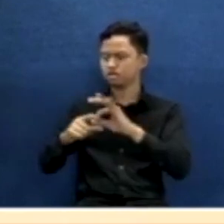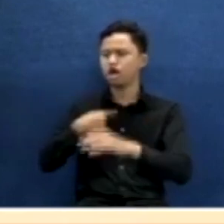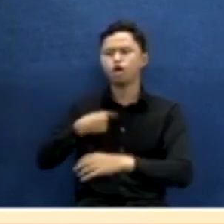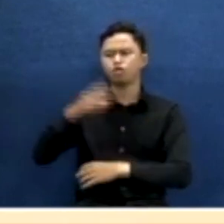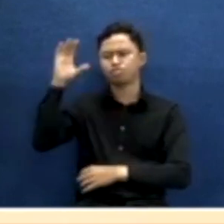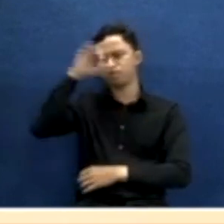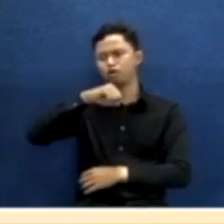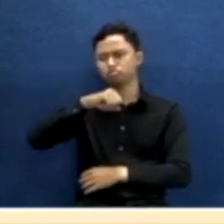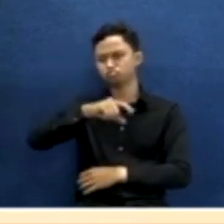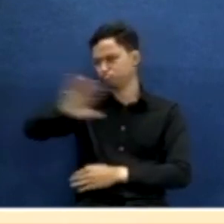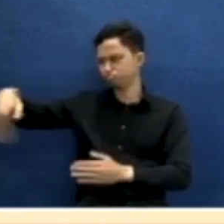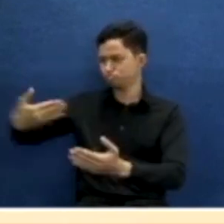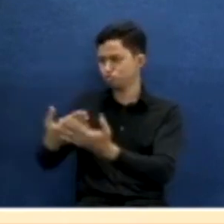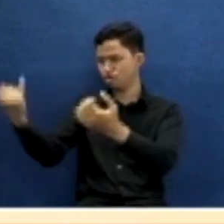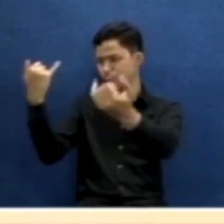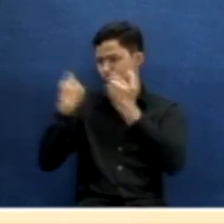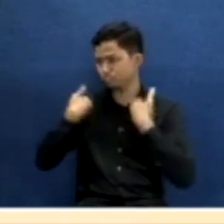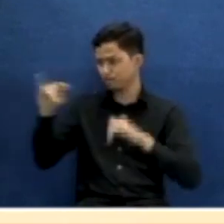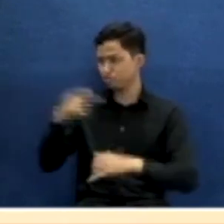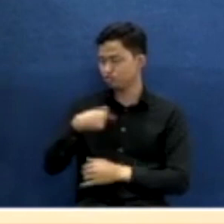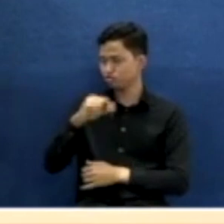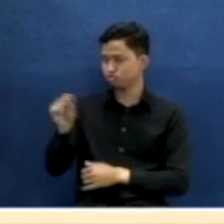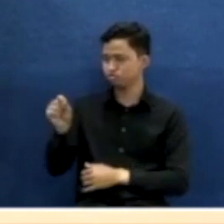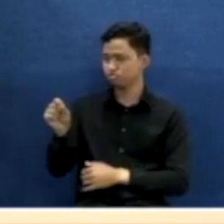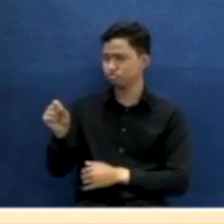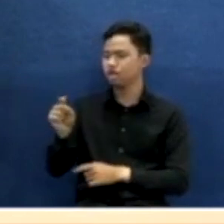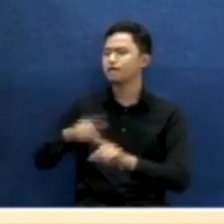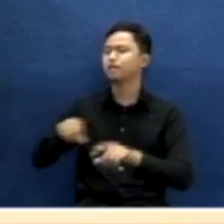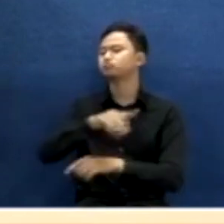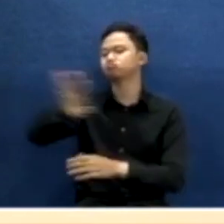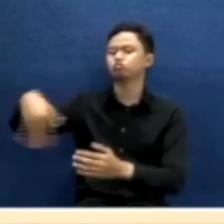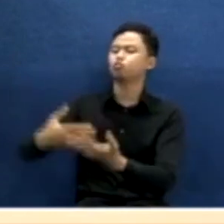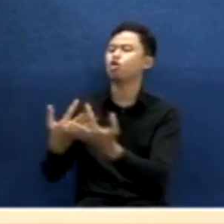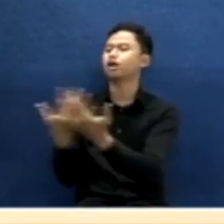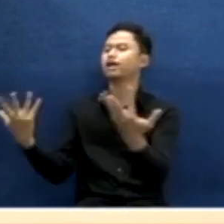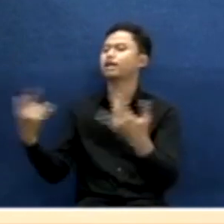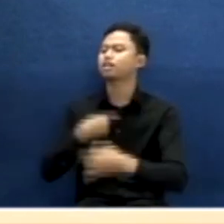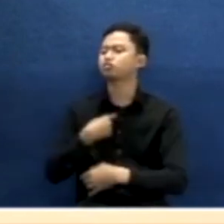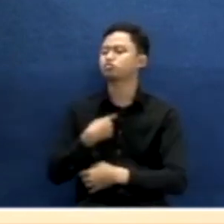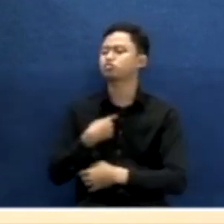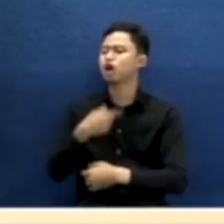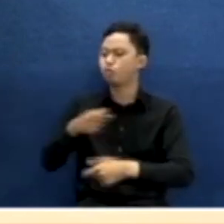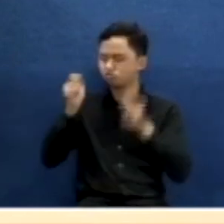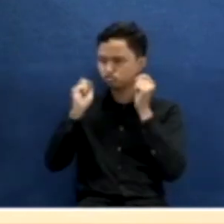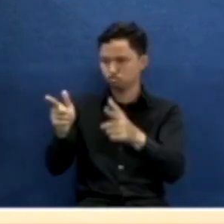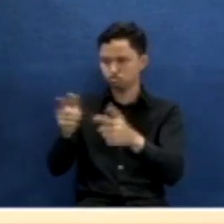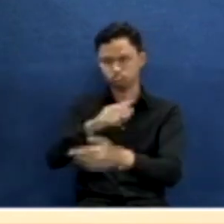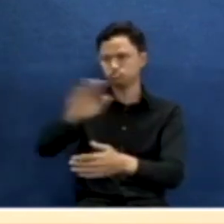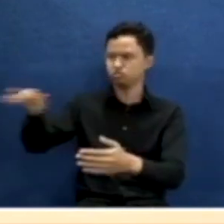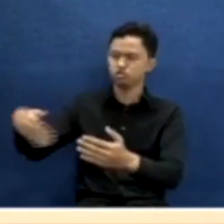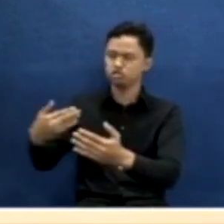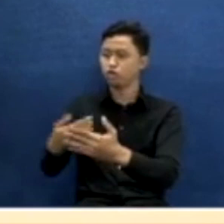tahu kalianmembencisaya,tetapikalianadalahrakyatsaya.Maka Akuakanmemberikalianperintah,dansiapapunyang